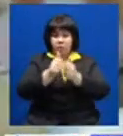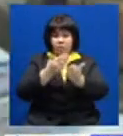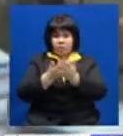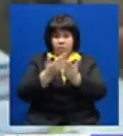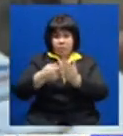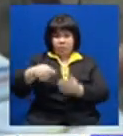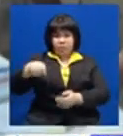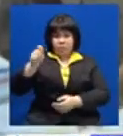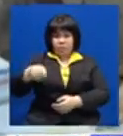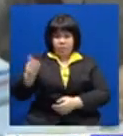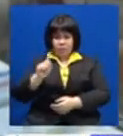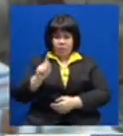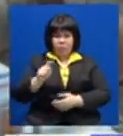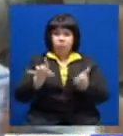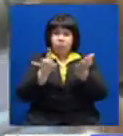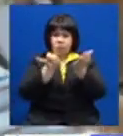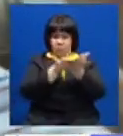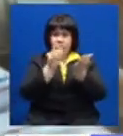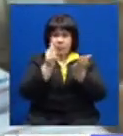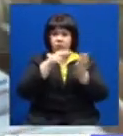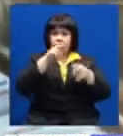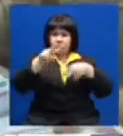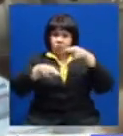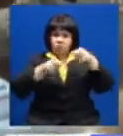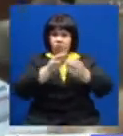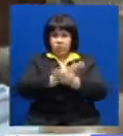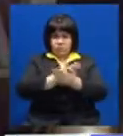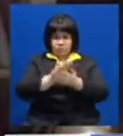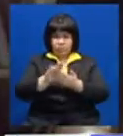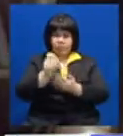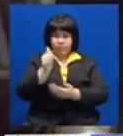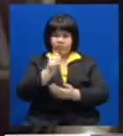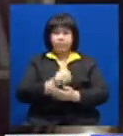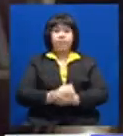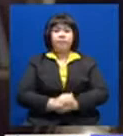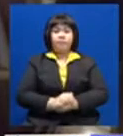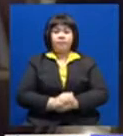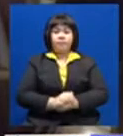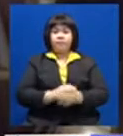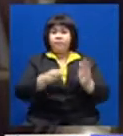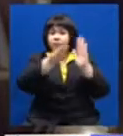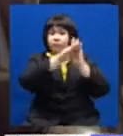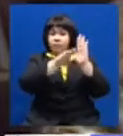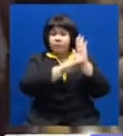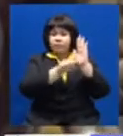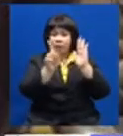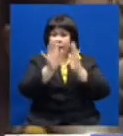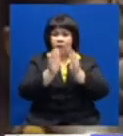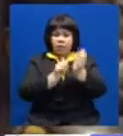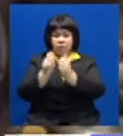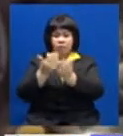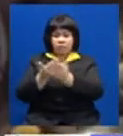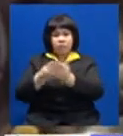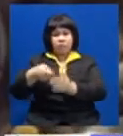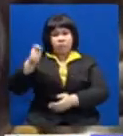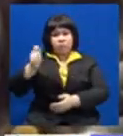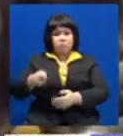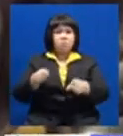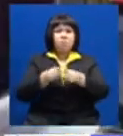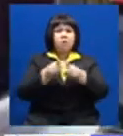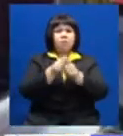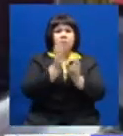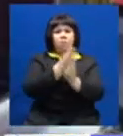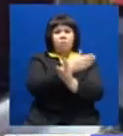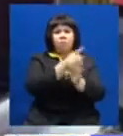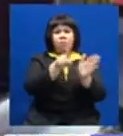หมดเป็นข้าวคุณภาพดีที่ผ่านการตรวจสอบแล้วด้วยหลักเกณฑ์ในการประมูลเป็นเงื่อนไขเดียวกันกับที่เคยประมวลมาแล้ว